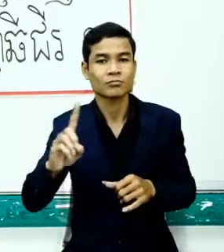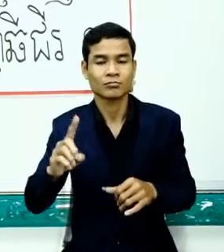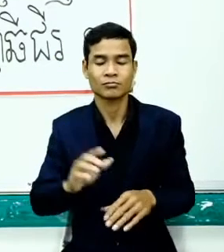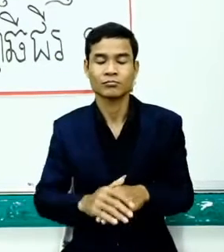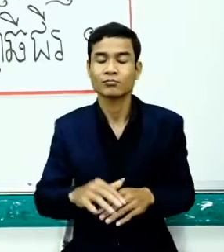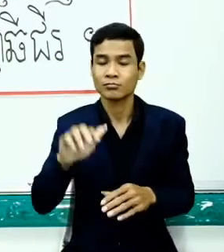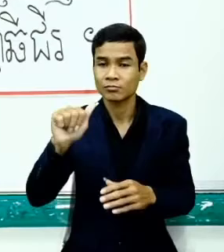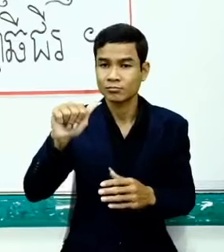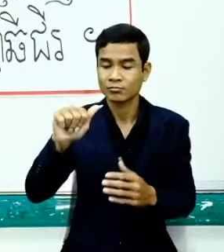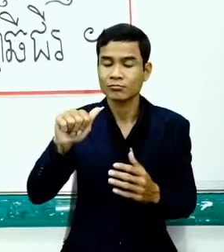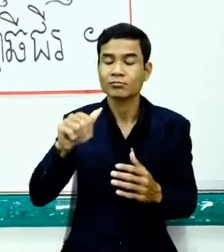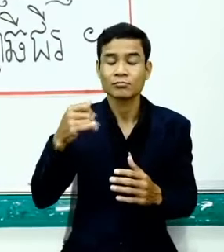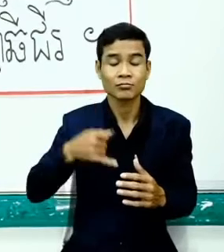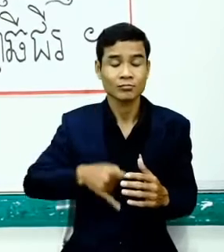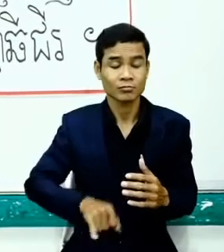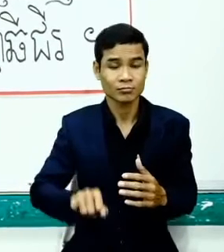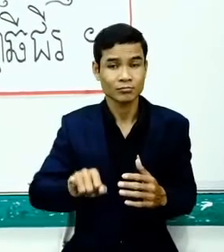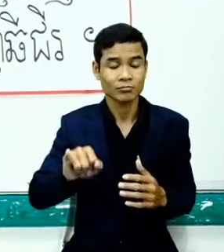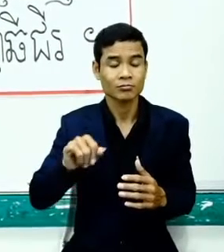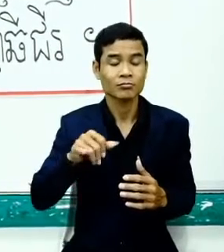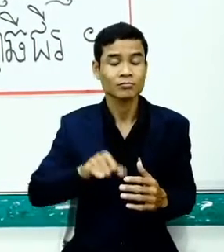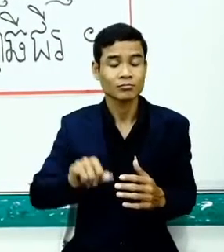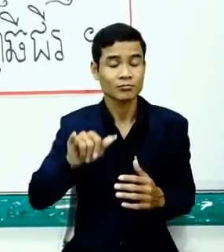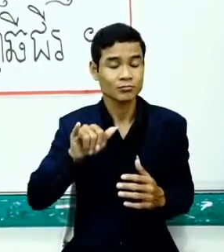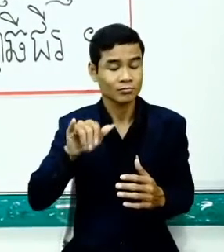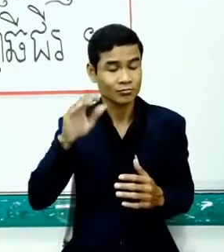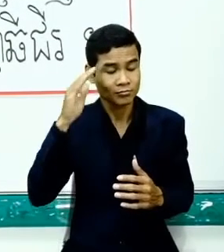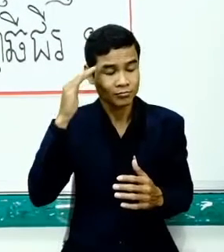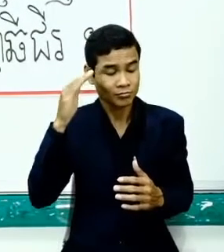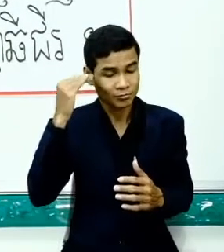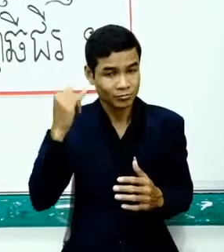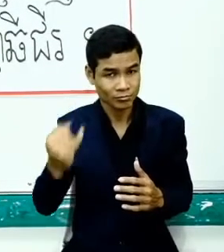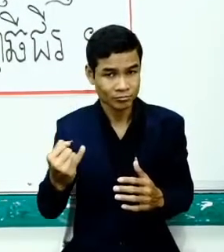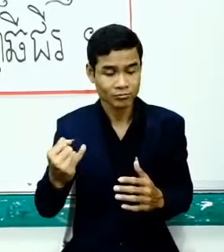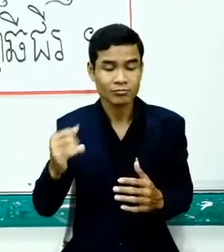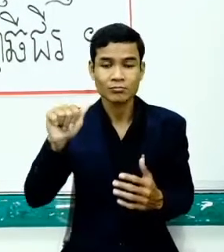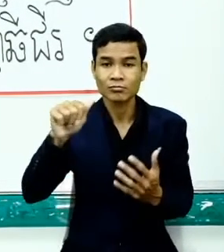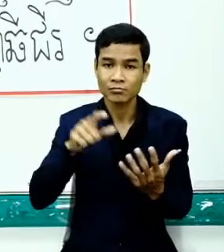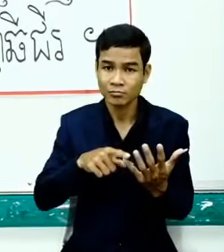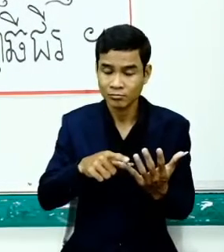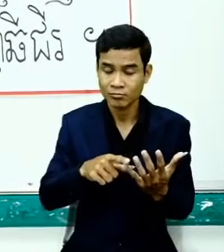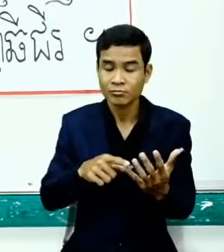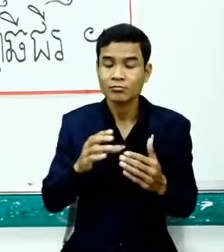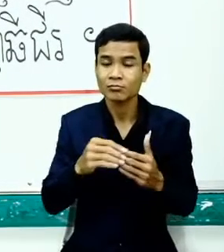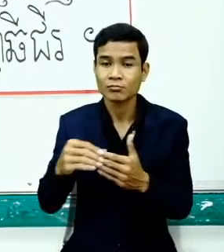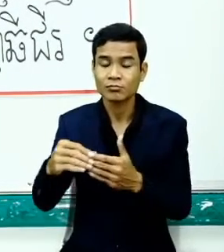តាញាបកូនីទៅណាដែរកូនចូលរួមឆ្លើយមើល